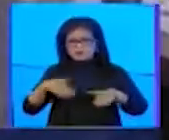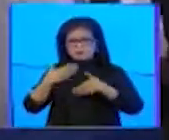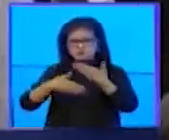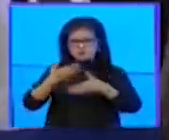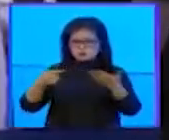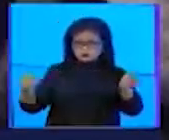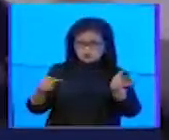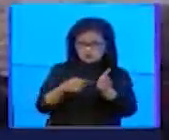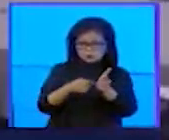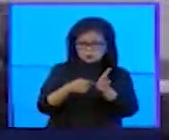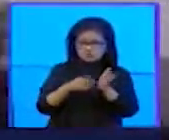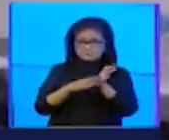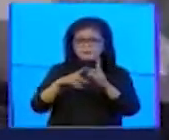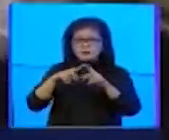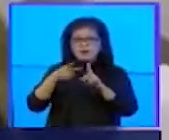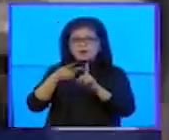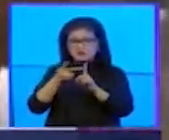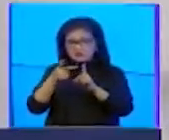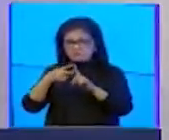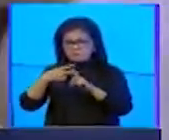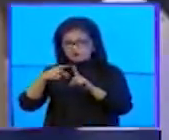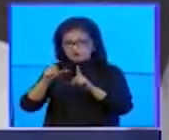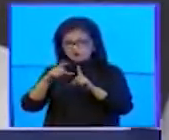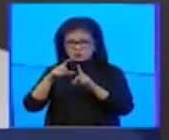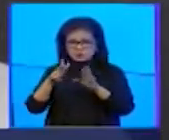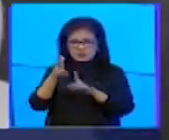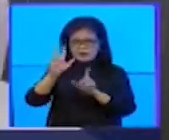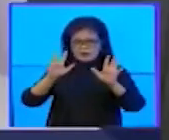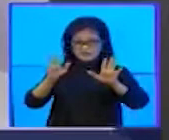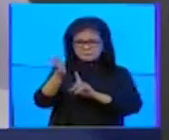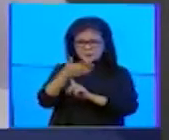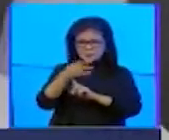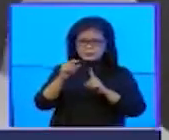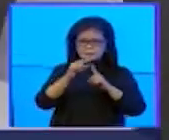Mahfud diusung 8 partai diantaranya PKB, Gerindra, PKS,